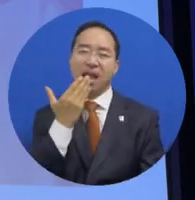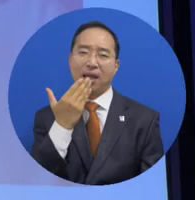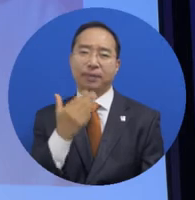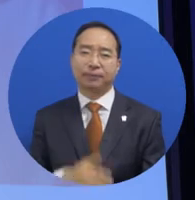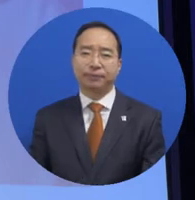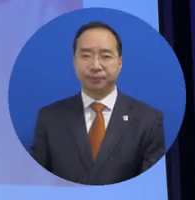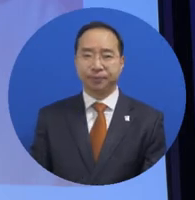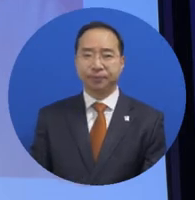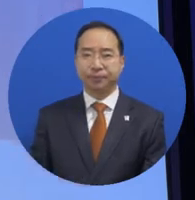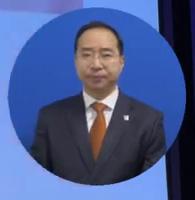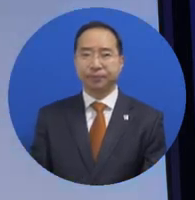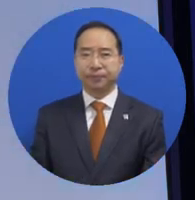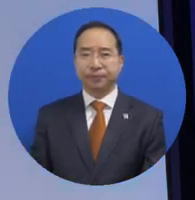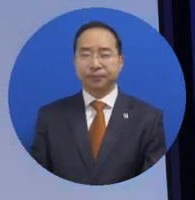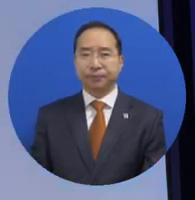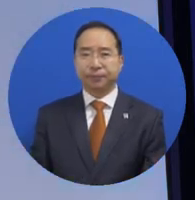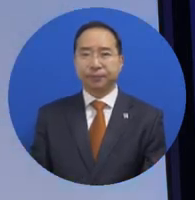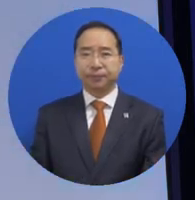수 있는 겁니다.